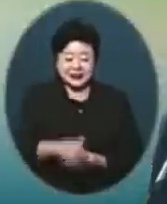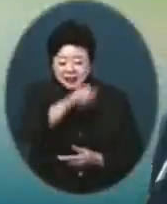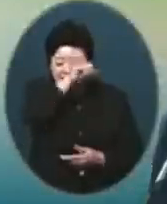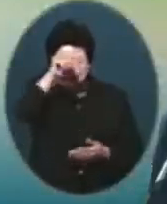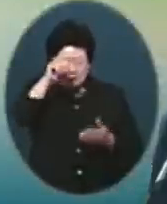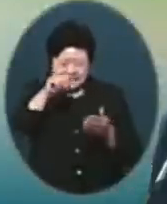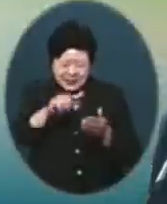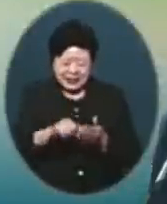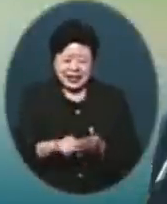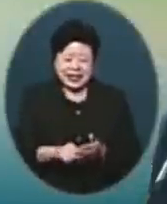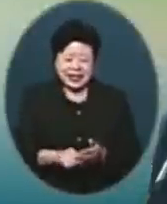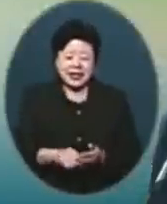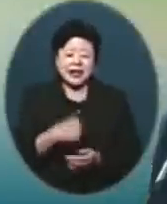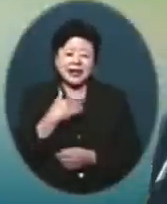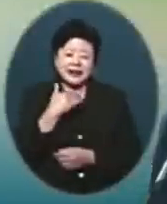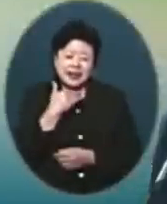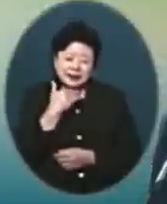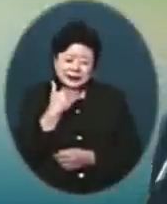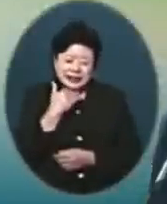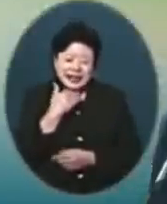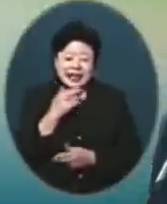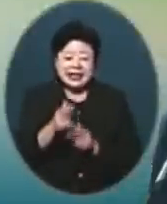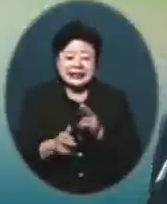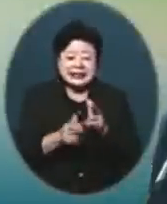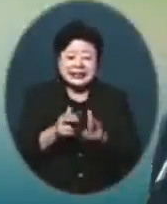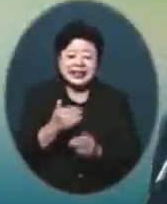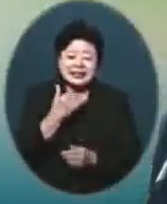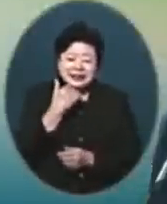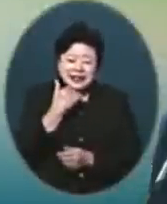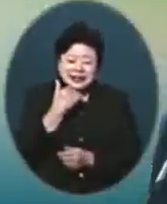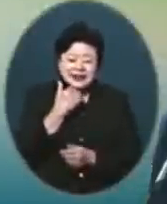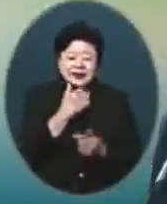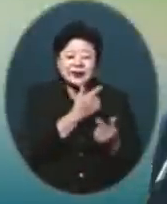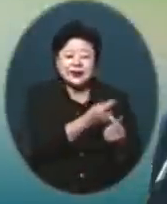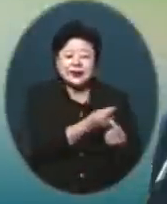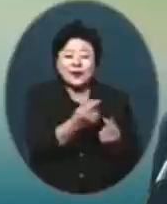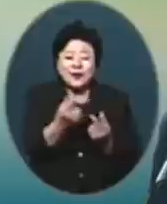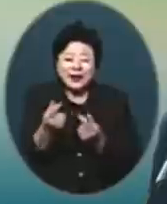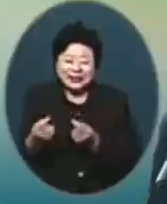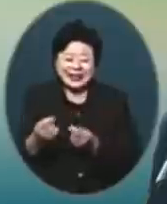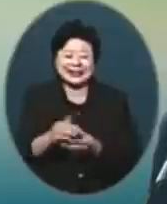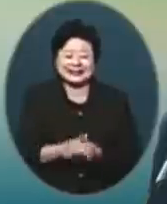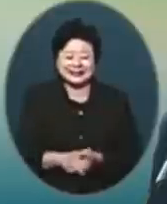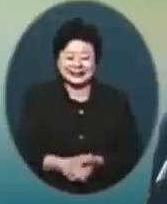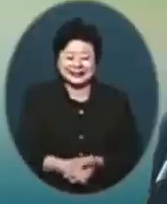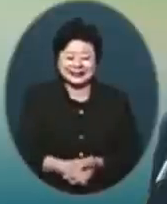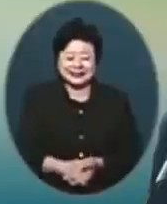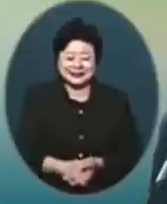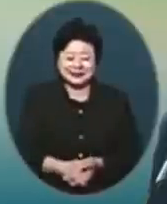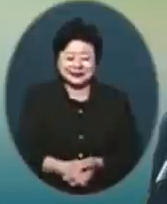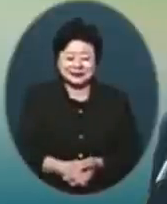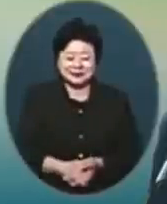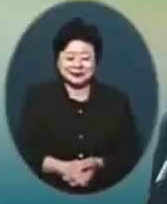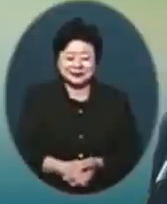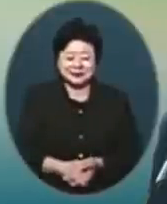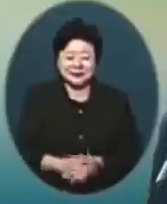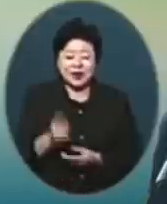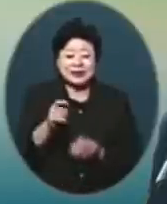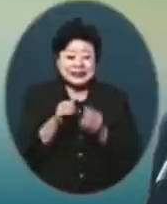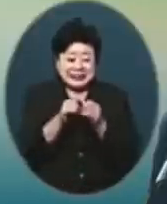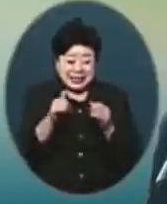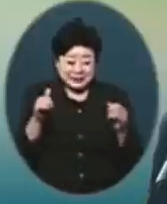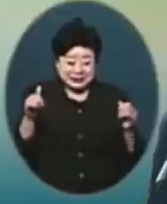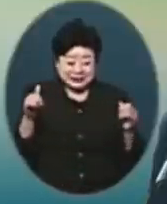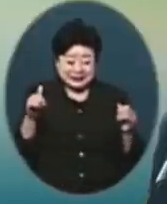것은 대합실에서 기차를 기다리는 것과 같다. 어떤